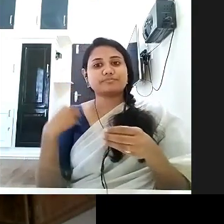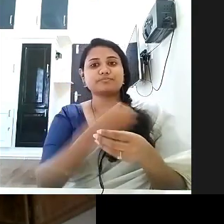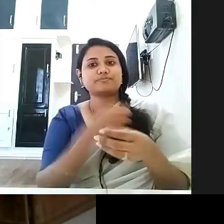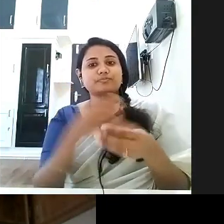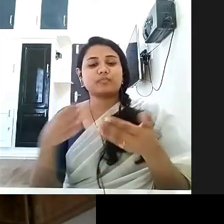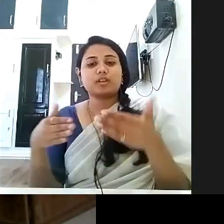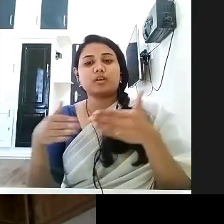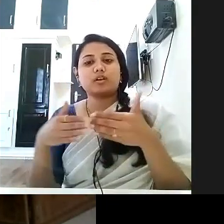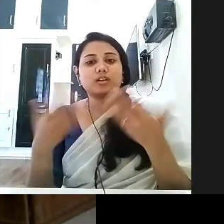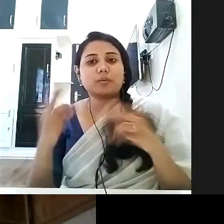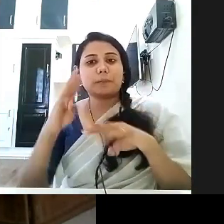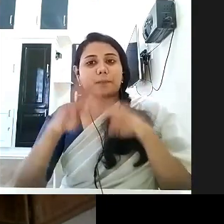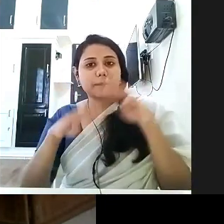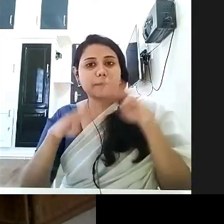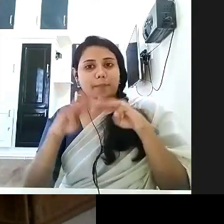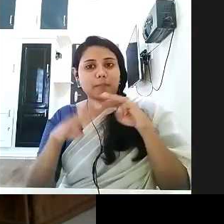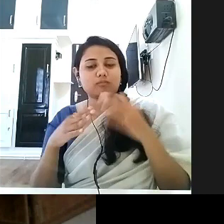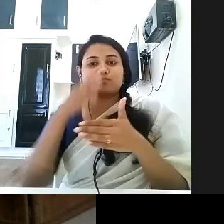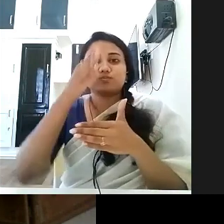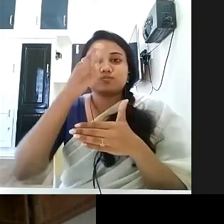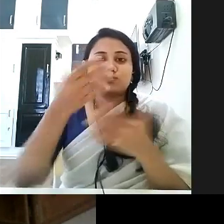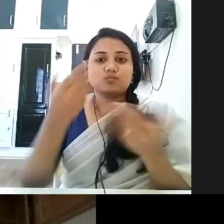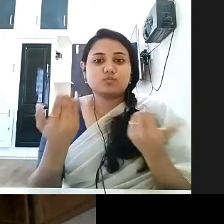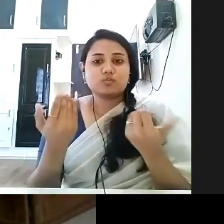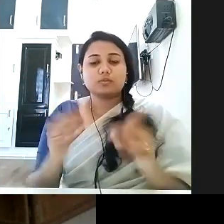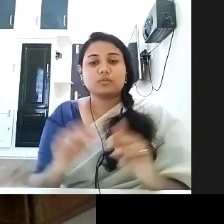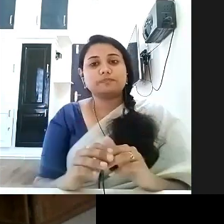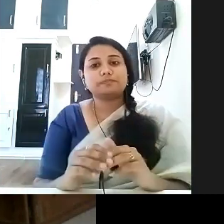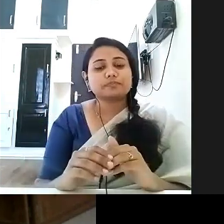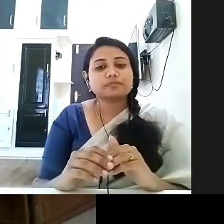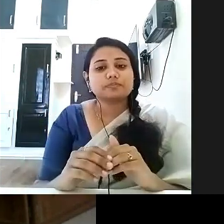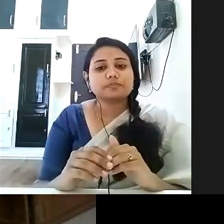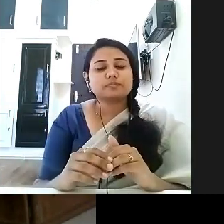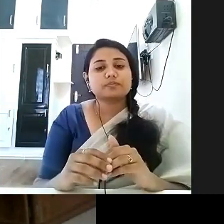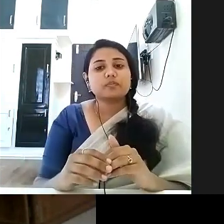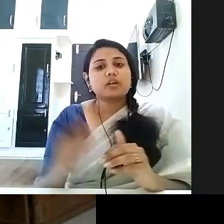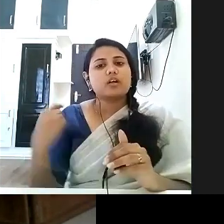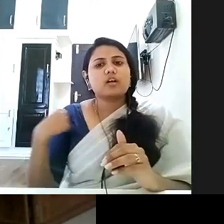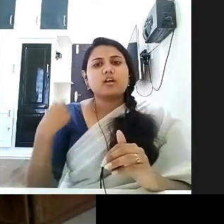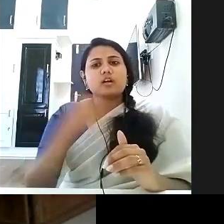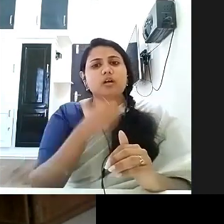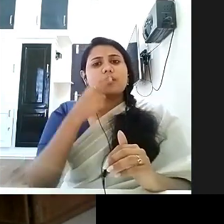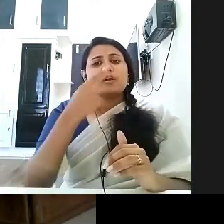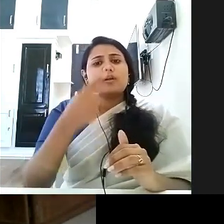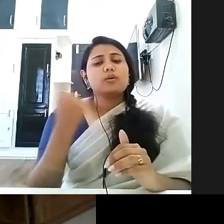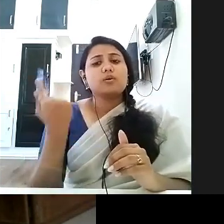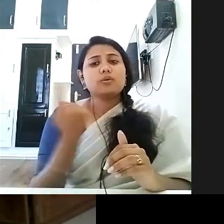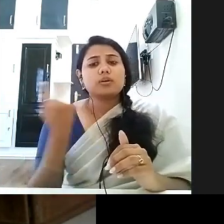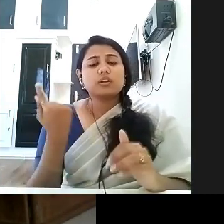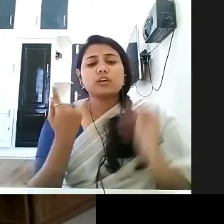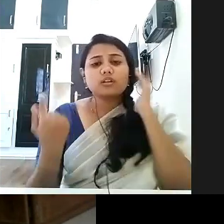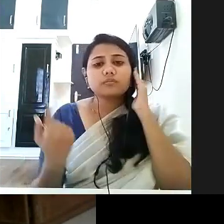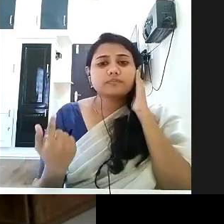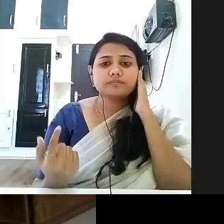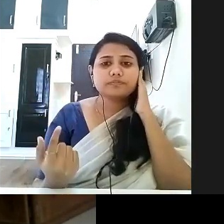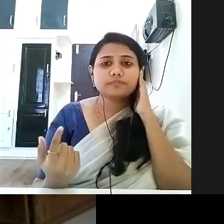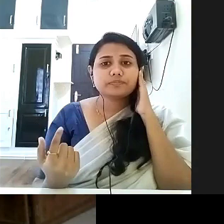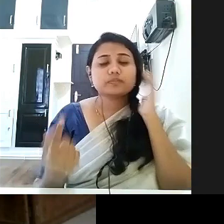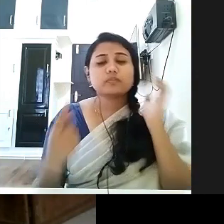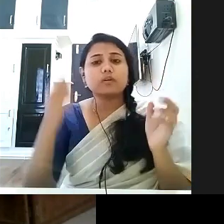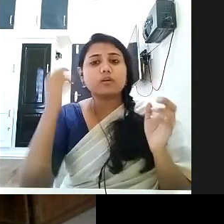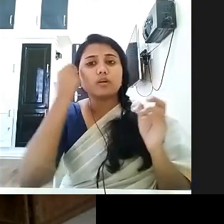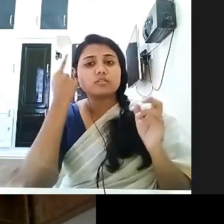മലബാർ റീജിയനിലുള്ളവർക്ക് നേരിട്ട് എത്താനും പറ്റുമല്ലോ. അന്നേരം മാഡം പറഞ്ഞ ഒരു കാര്യം ഞങ്ങൾക്ക് ഞങ്ങൾ മനസ്സിലാക്കിയ